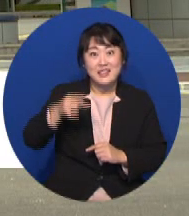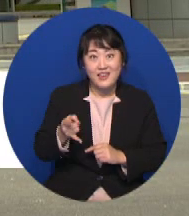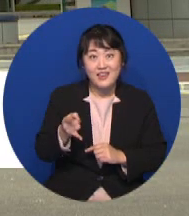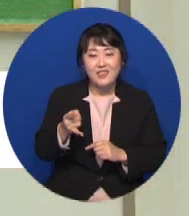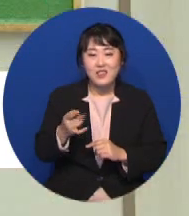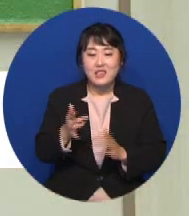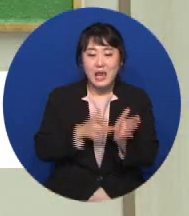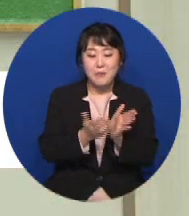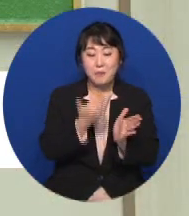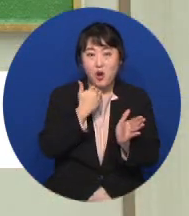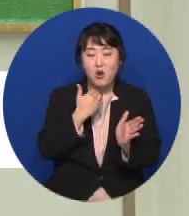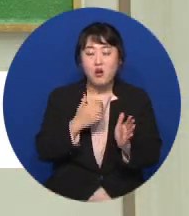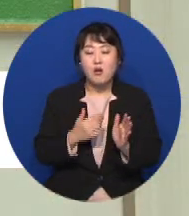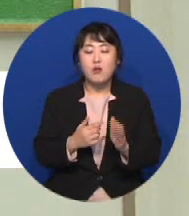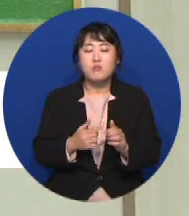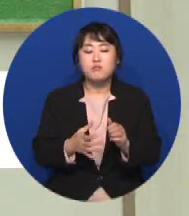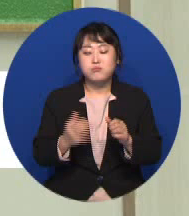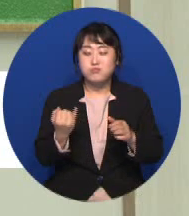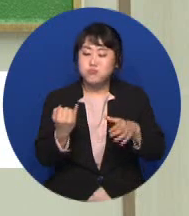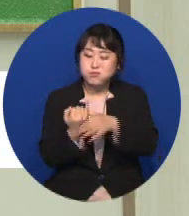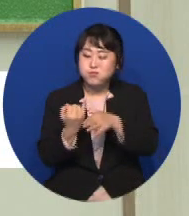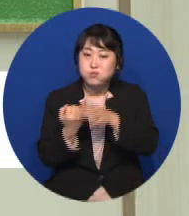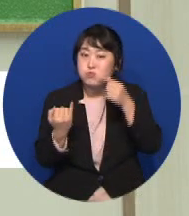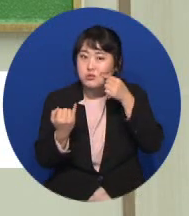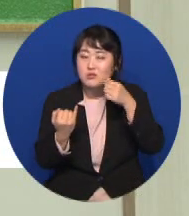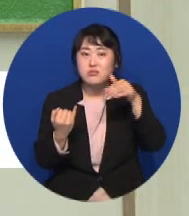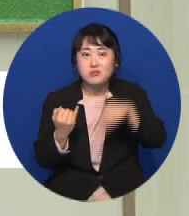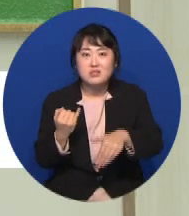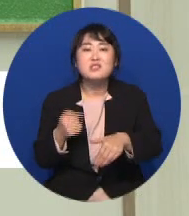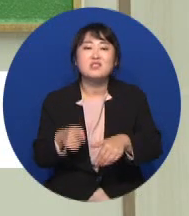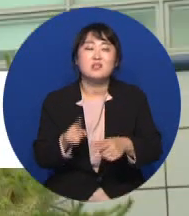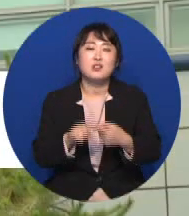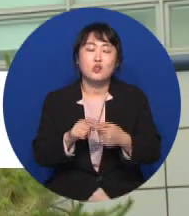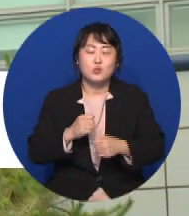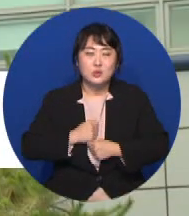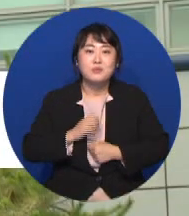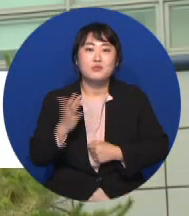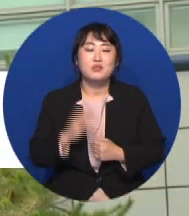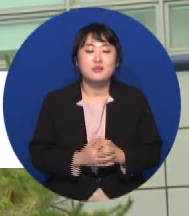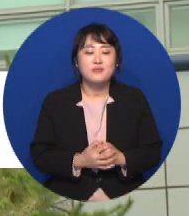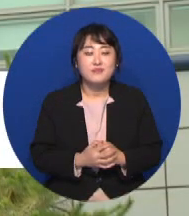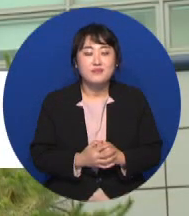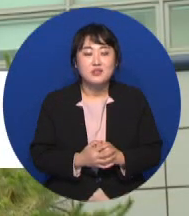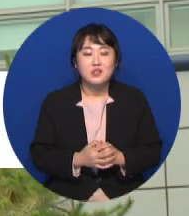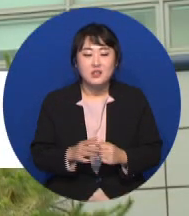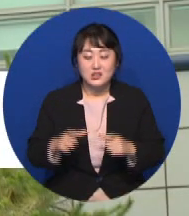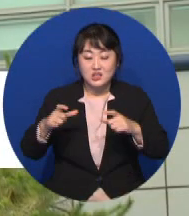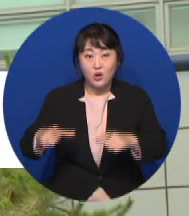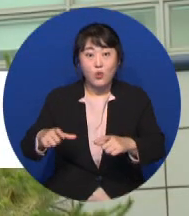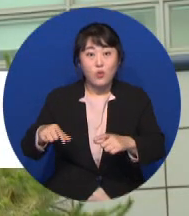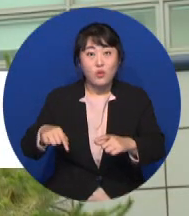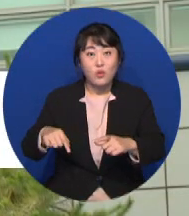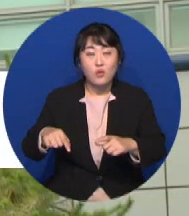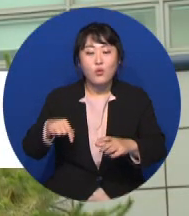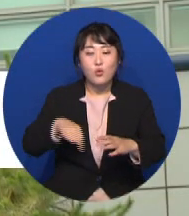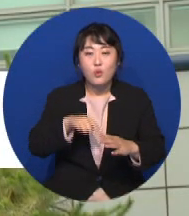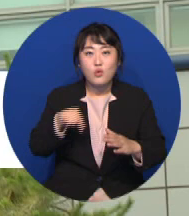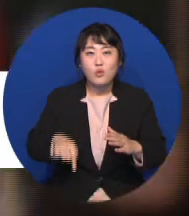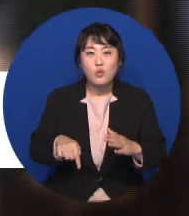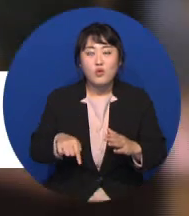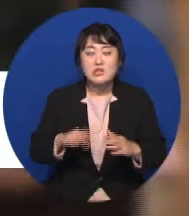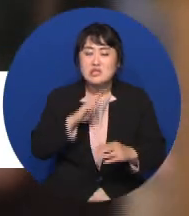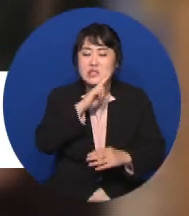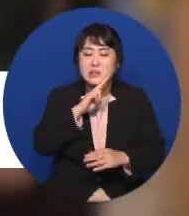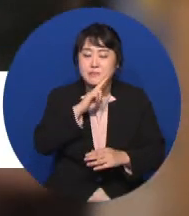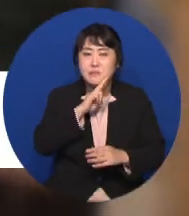관리가 요구됩니다 대전 보건환경연구원 은 지난해 지역 의료 기관에서 항생제 내성균 감염